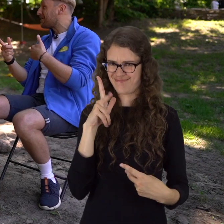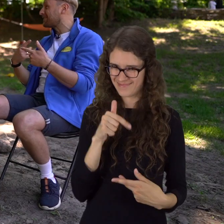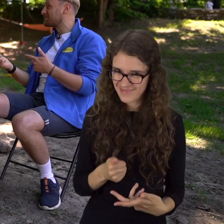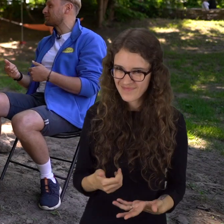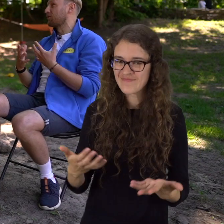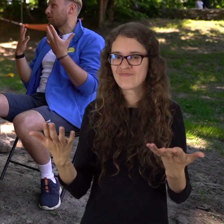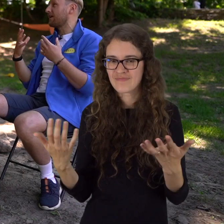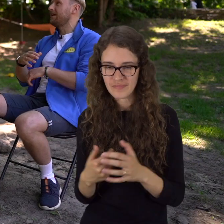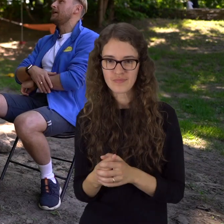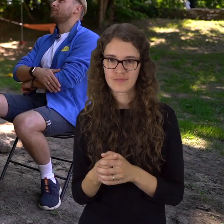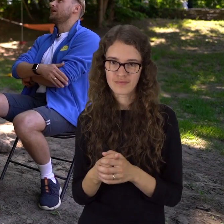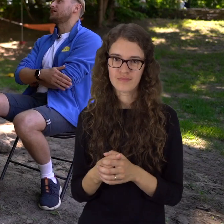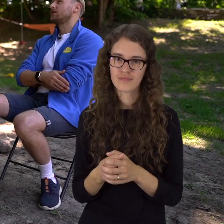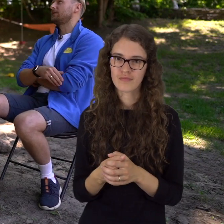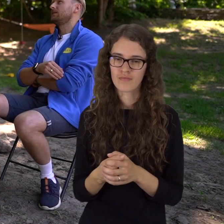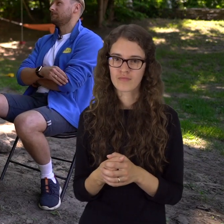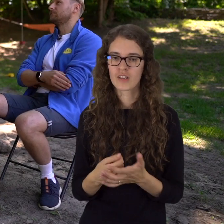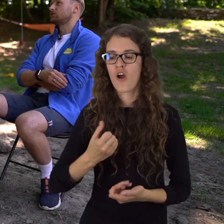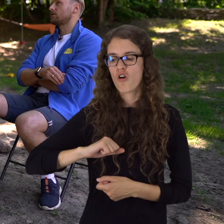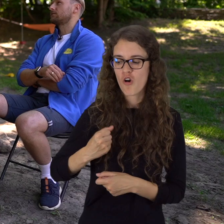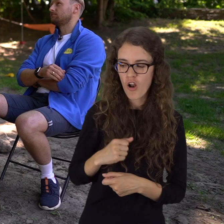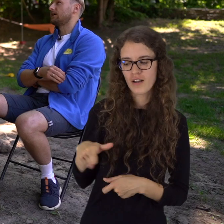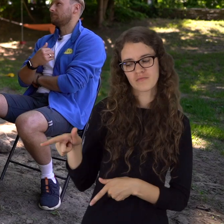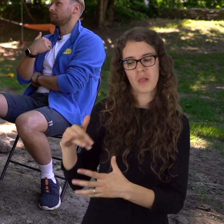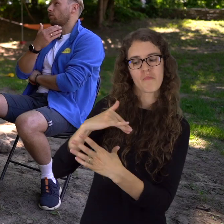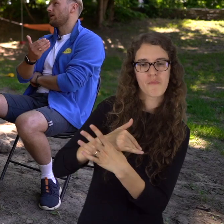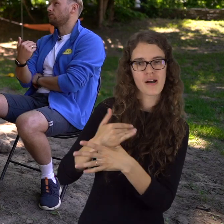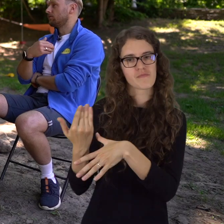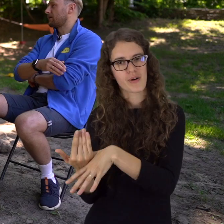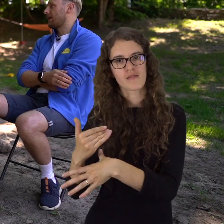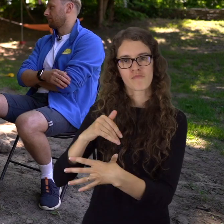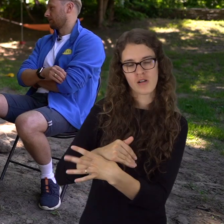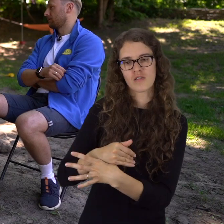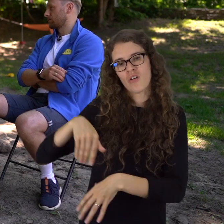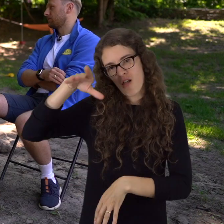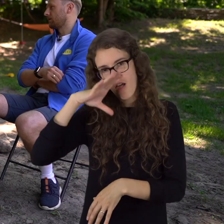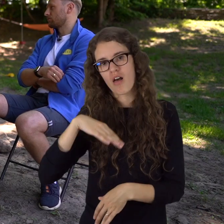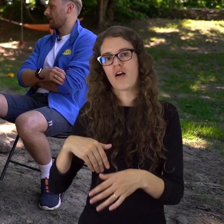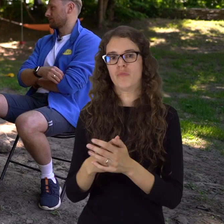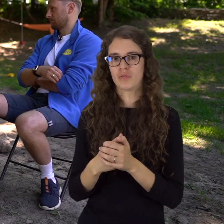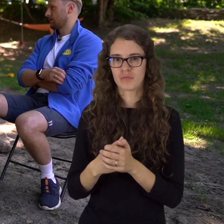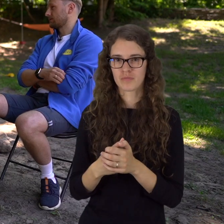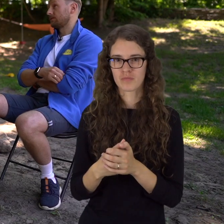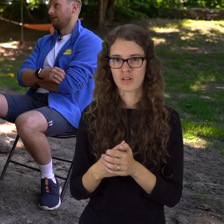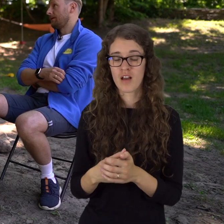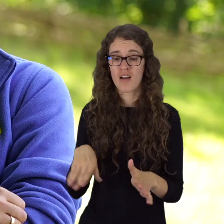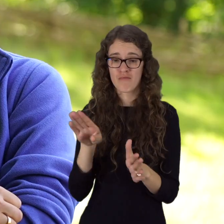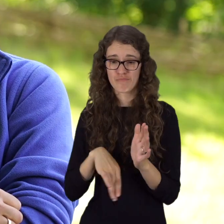vaikais dainuodavom, žodžiu, lauke. Tai kažkaip tai tiesiog, na, kolegų pagalba kažkaip tai neužgesom,